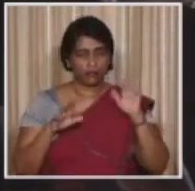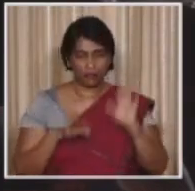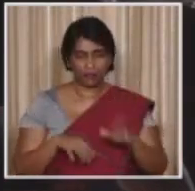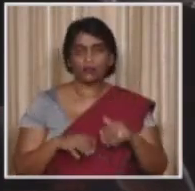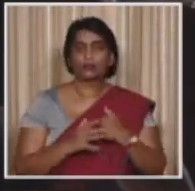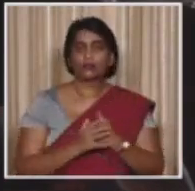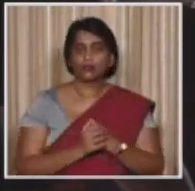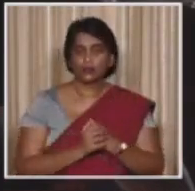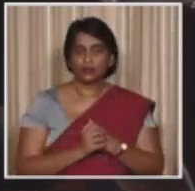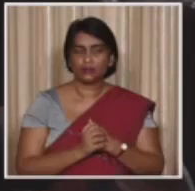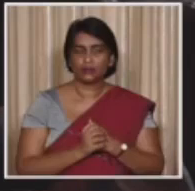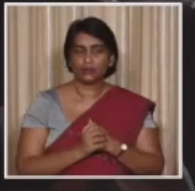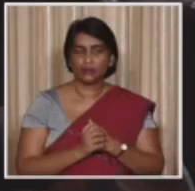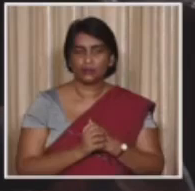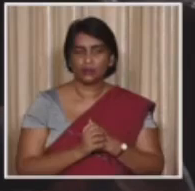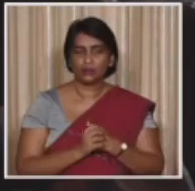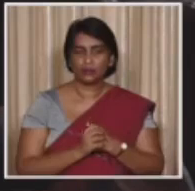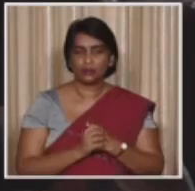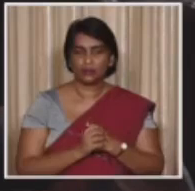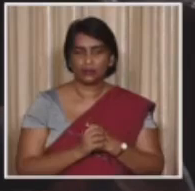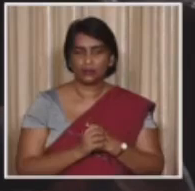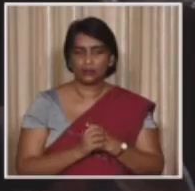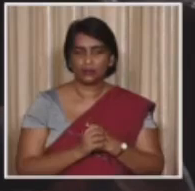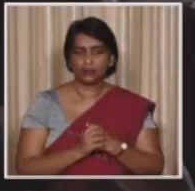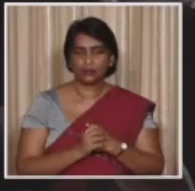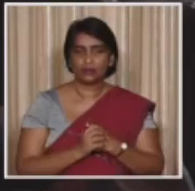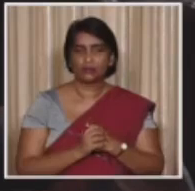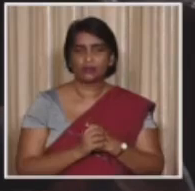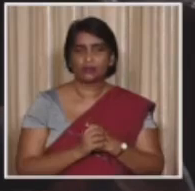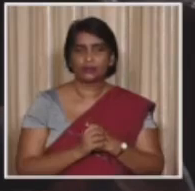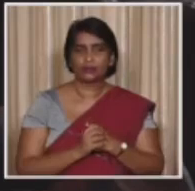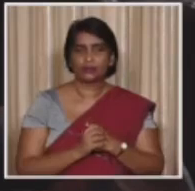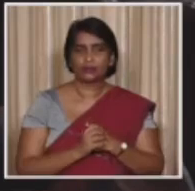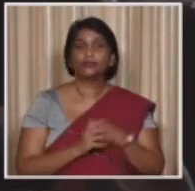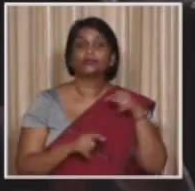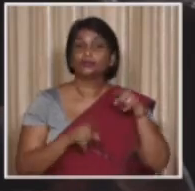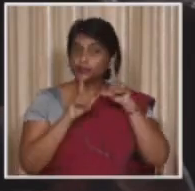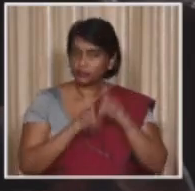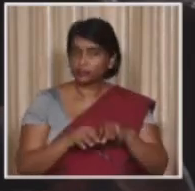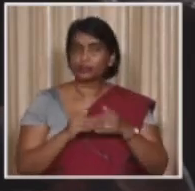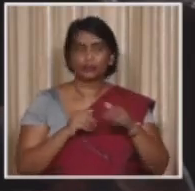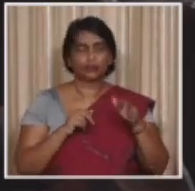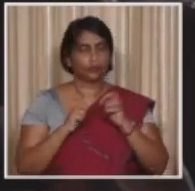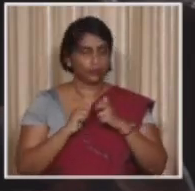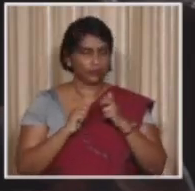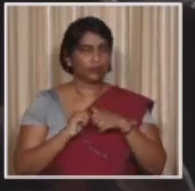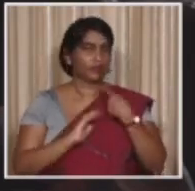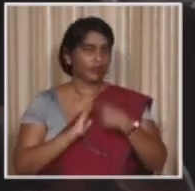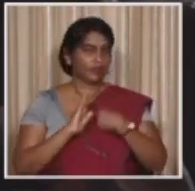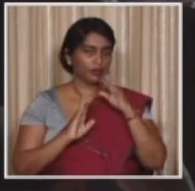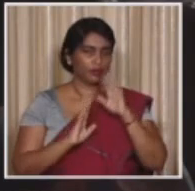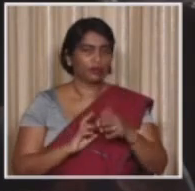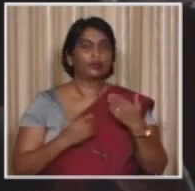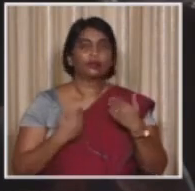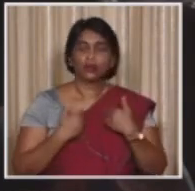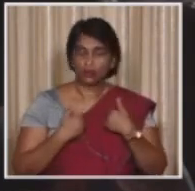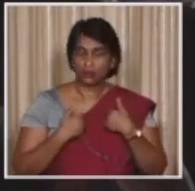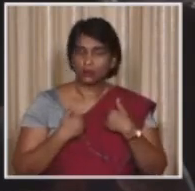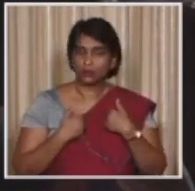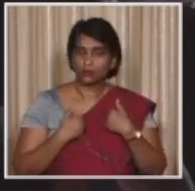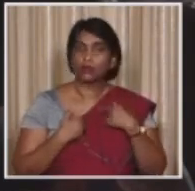ගරු මන්ත්‍රීතුමා අවසන් කරනවා. මට වින තප්පර 5න් අවසන් කරනවා. මේ වගේ තත්ත්වයක් අපේ රටේ ඇති වෙනකොට අපි